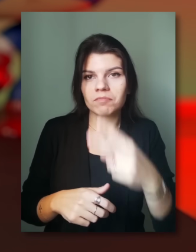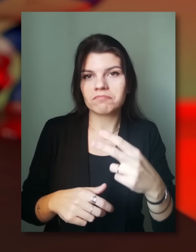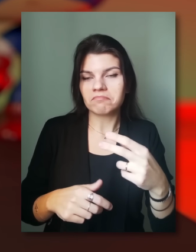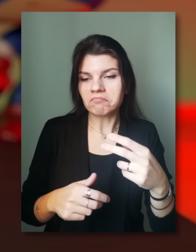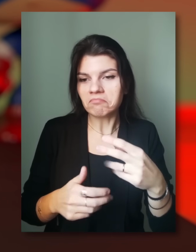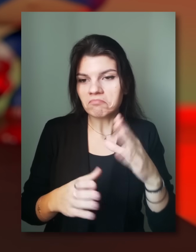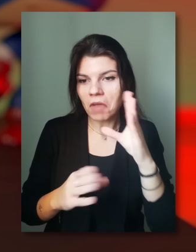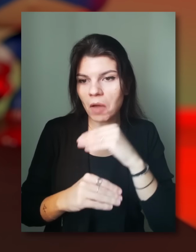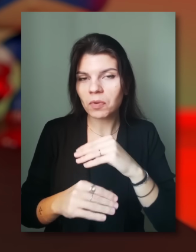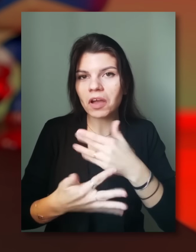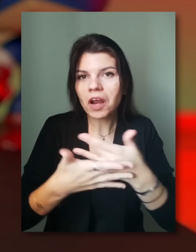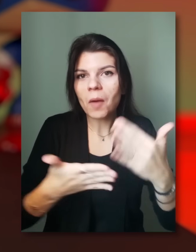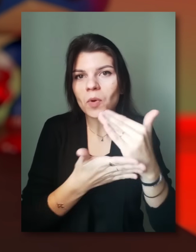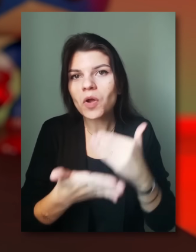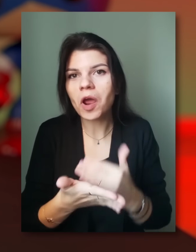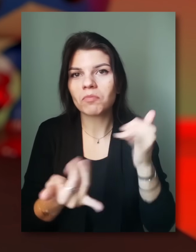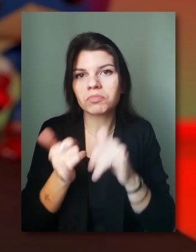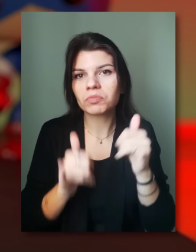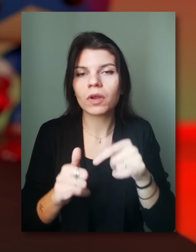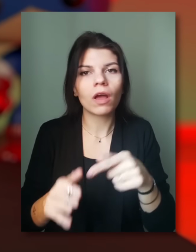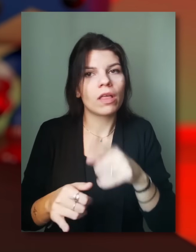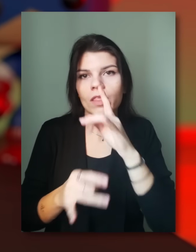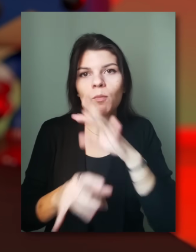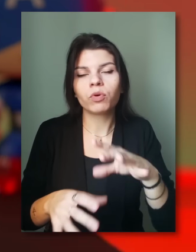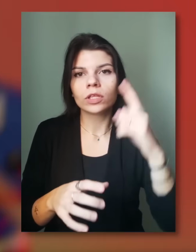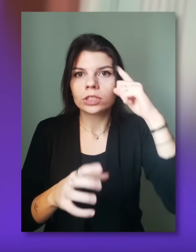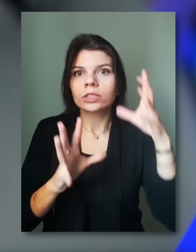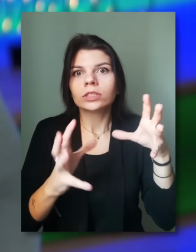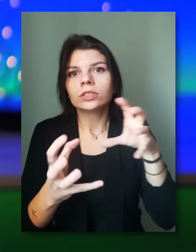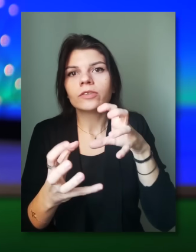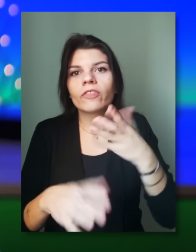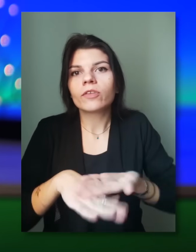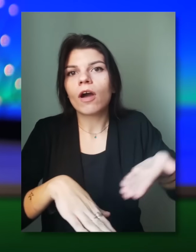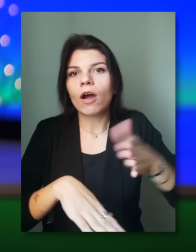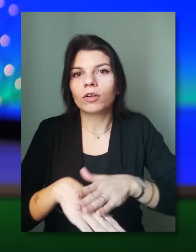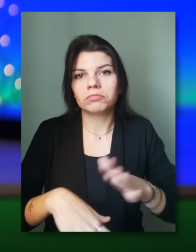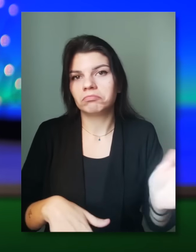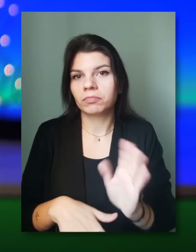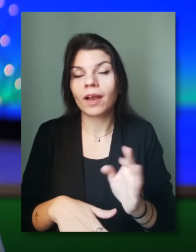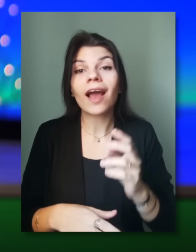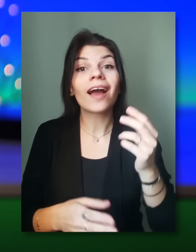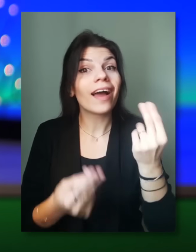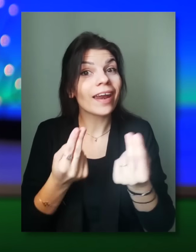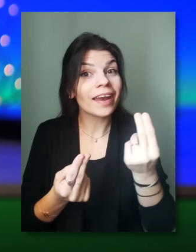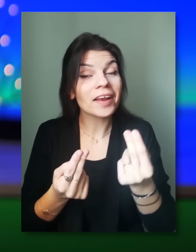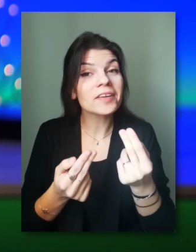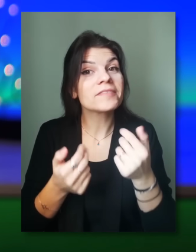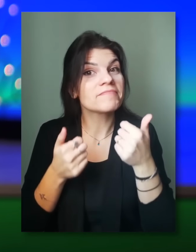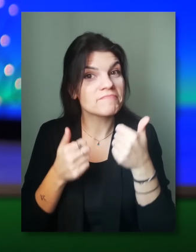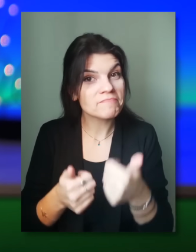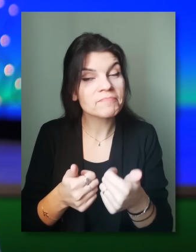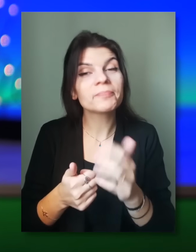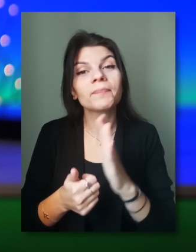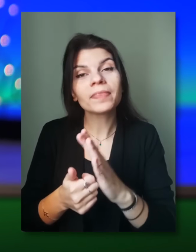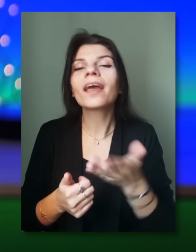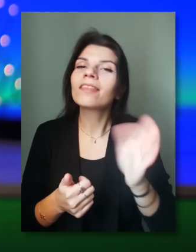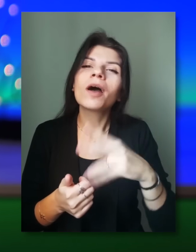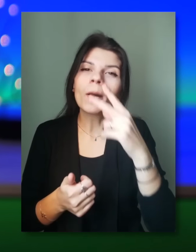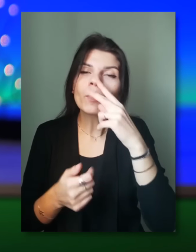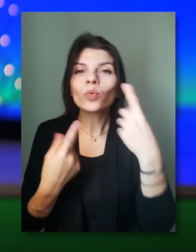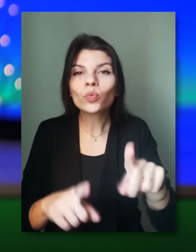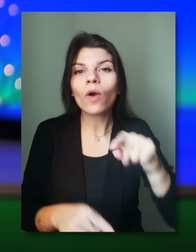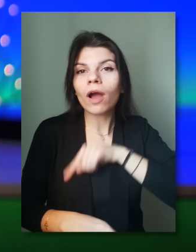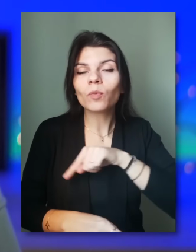всіхнеобхіднихпрограмбез ризикуперевантаження.Мирозібралисяз ігровоюпродуктивністю,аякщодо інших